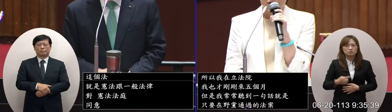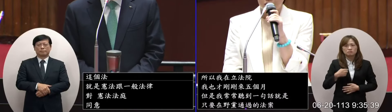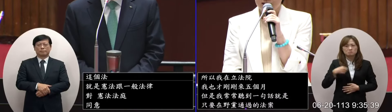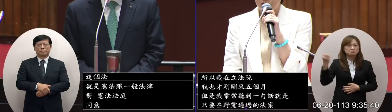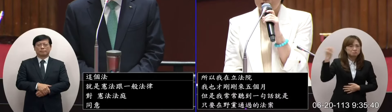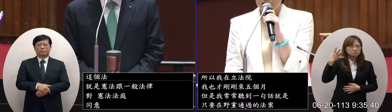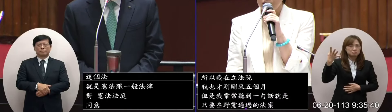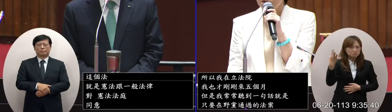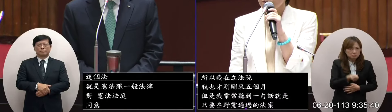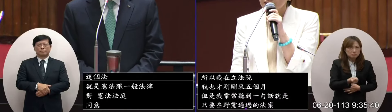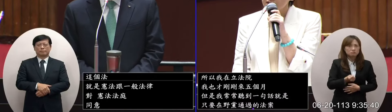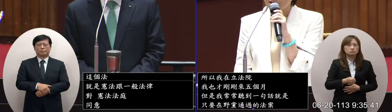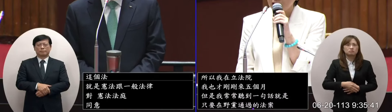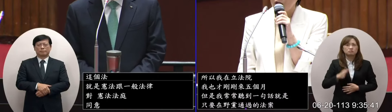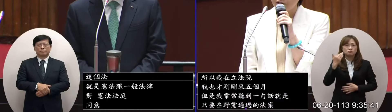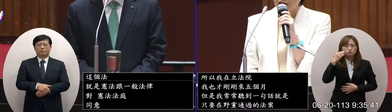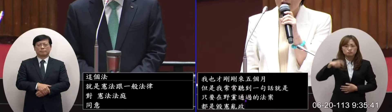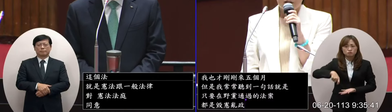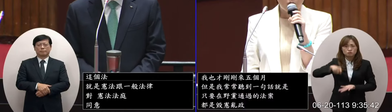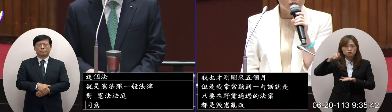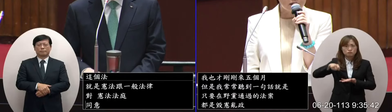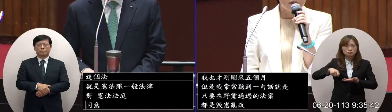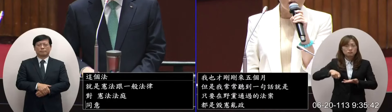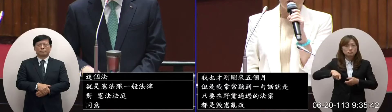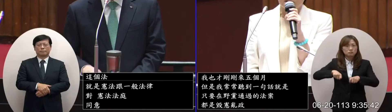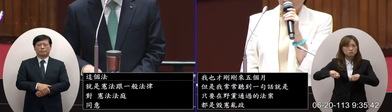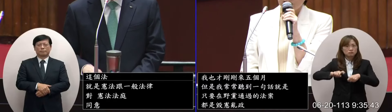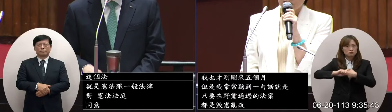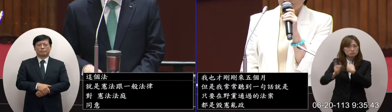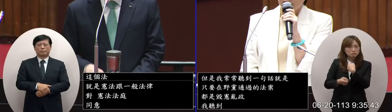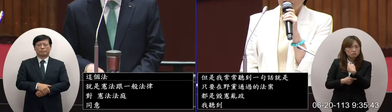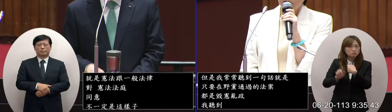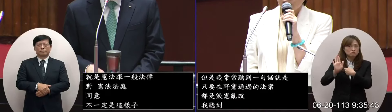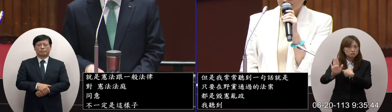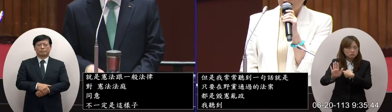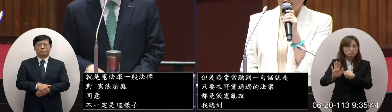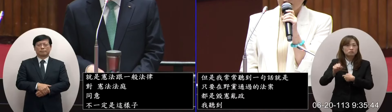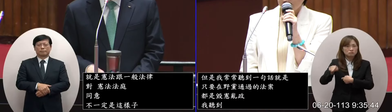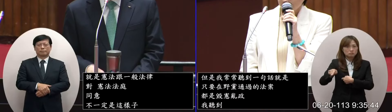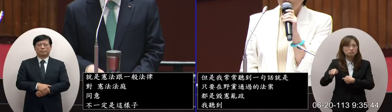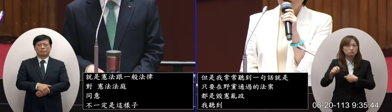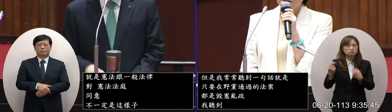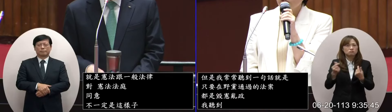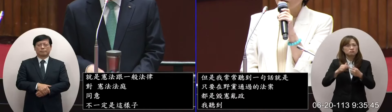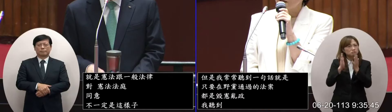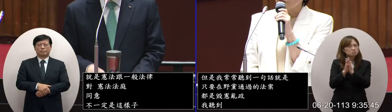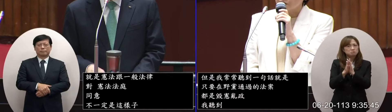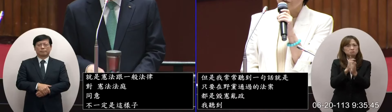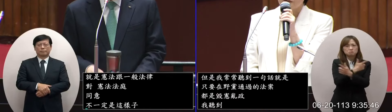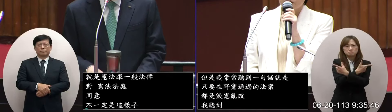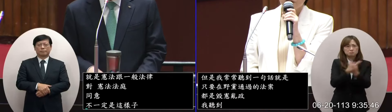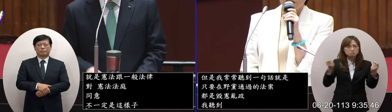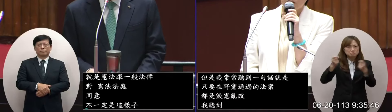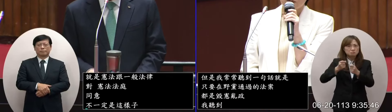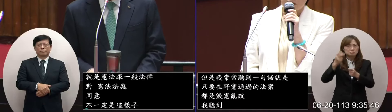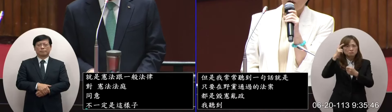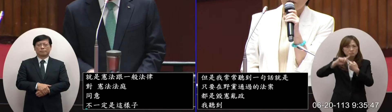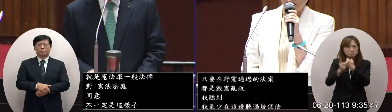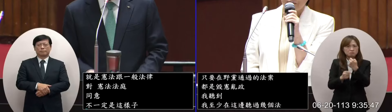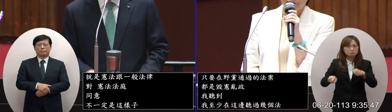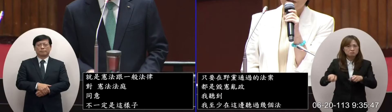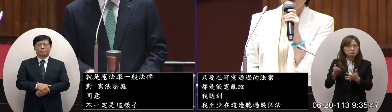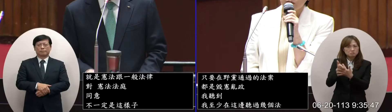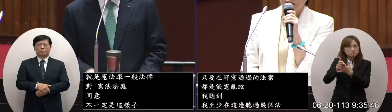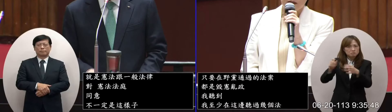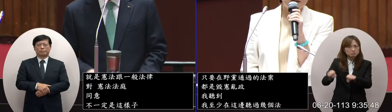出法案就是毁宪乱政，尤其最近的财划法又听到毁宪乱政。院长，我本来希望在总质询的时候跟你讨论